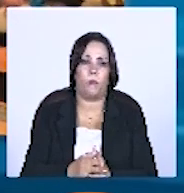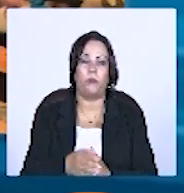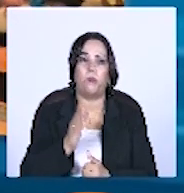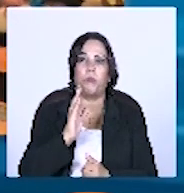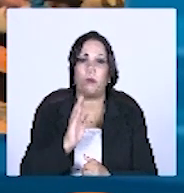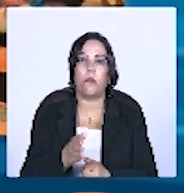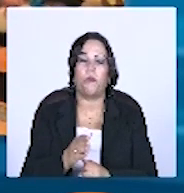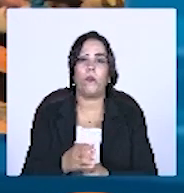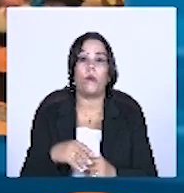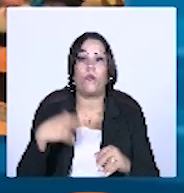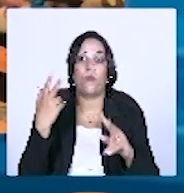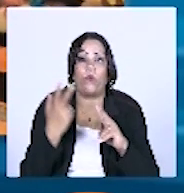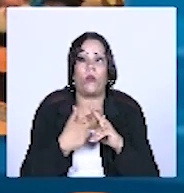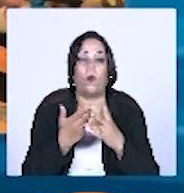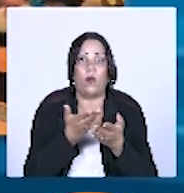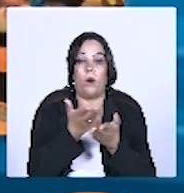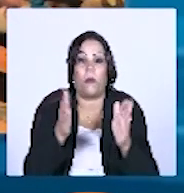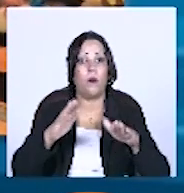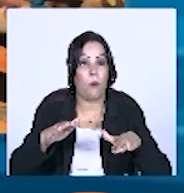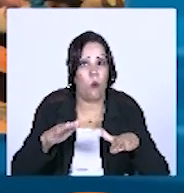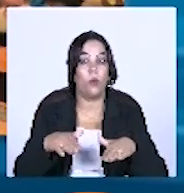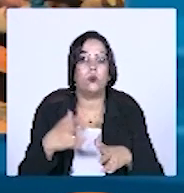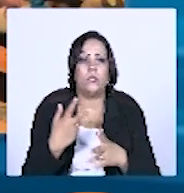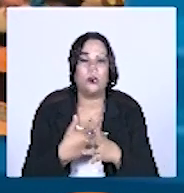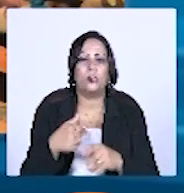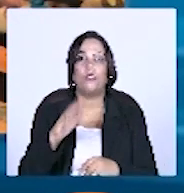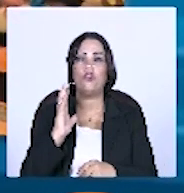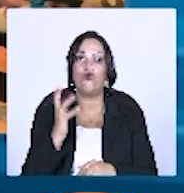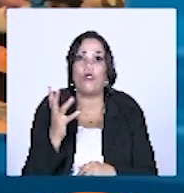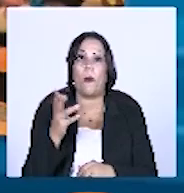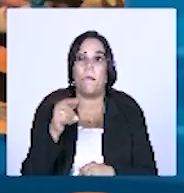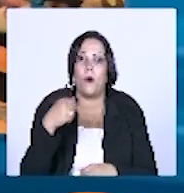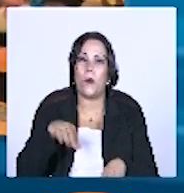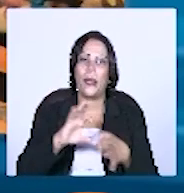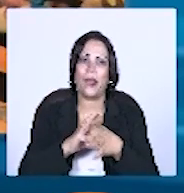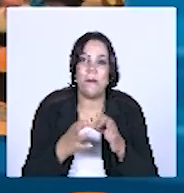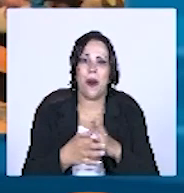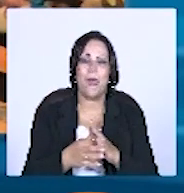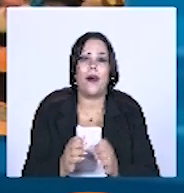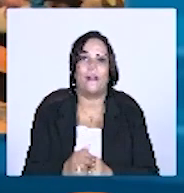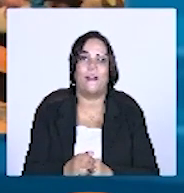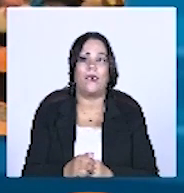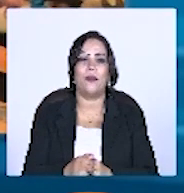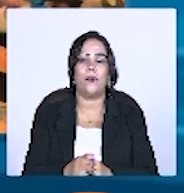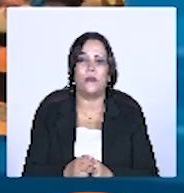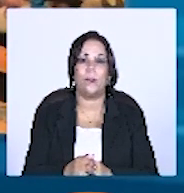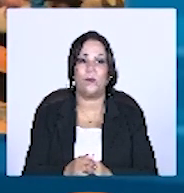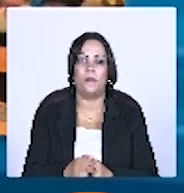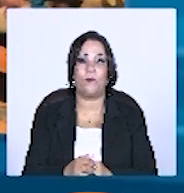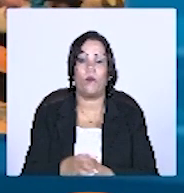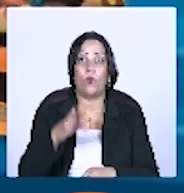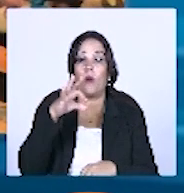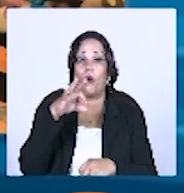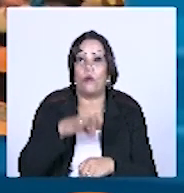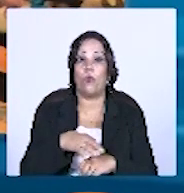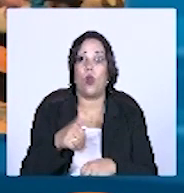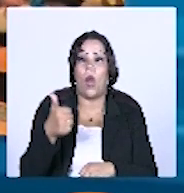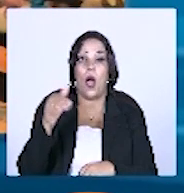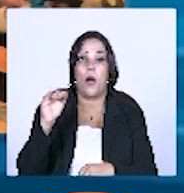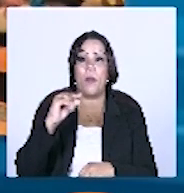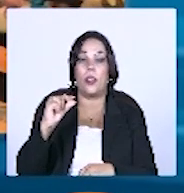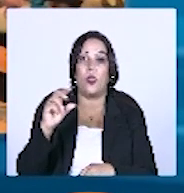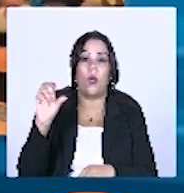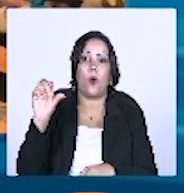ما بين الجمهور اللي كان في جانب كبير جدا منه من الشباب والجمعيات الاهليه الدكتور احمد